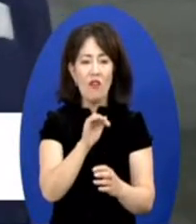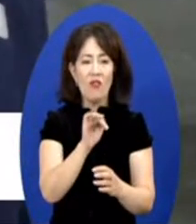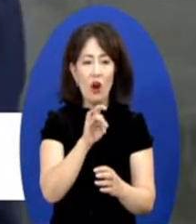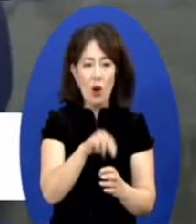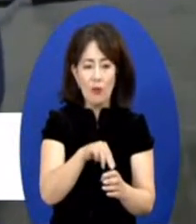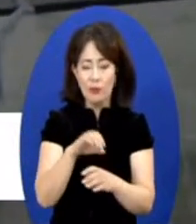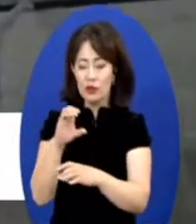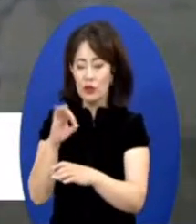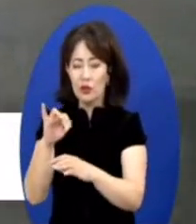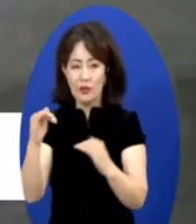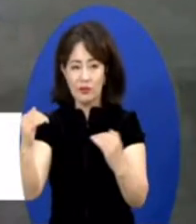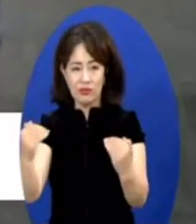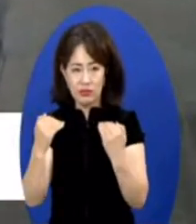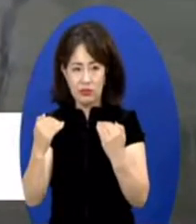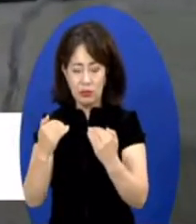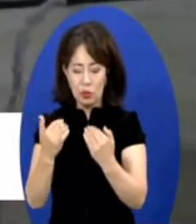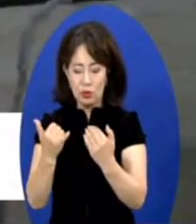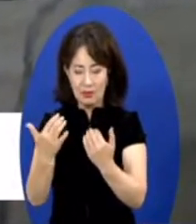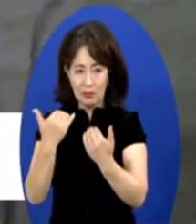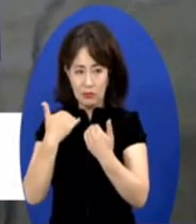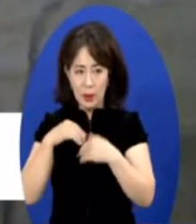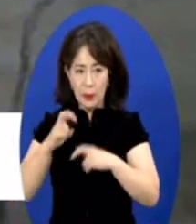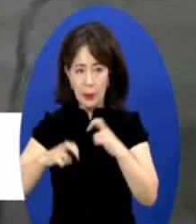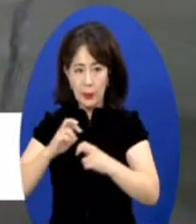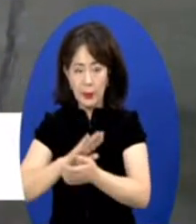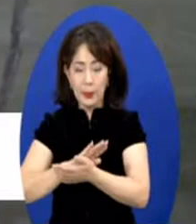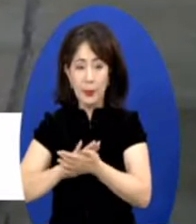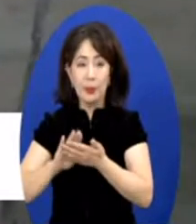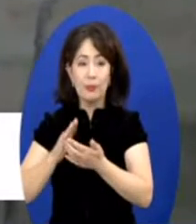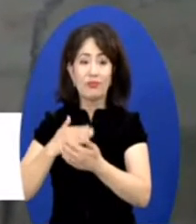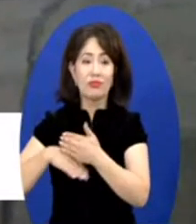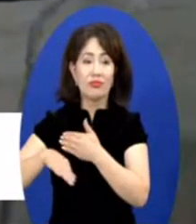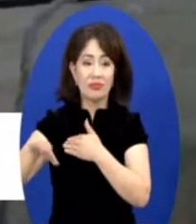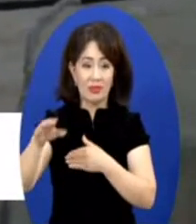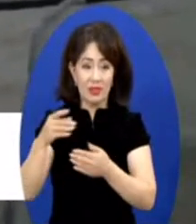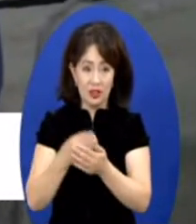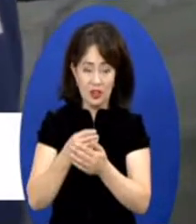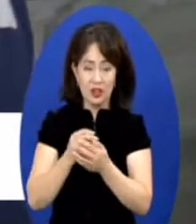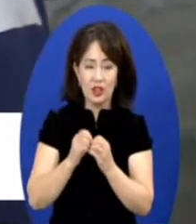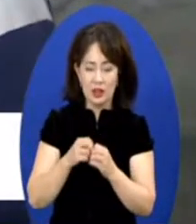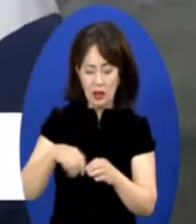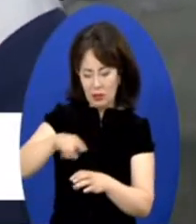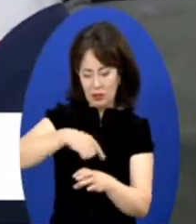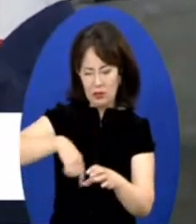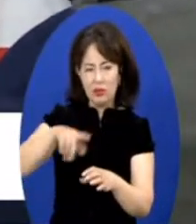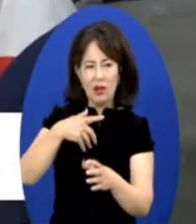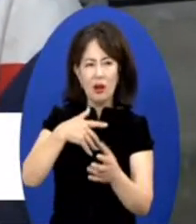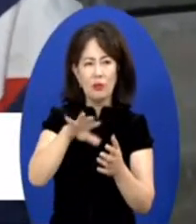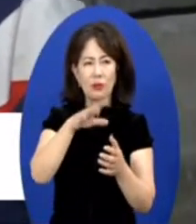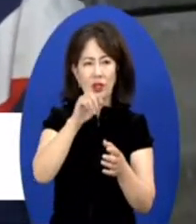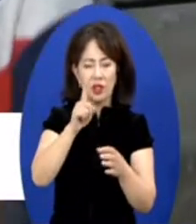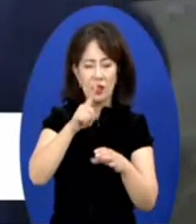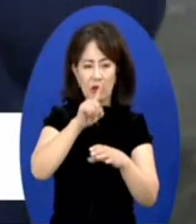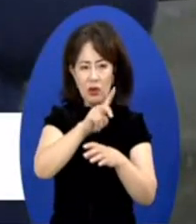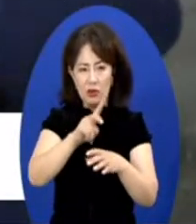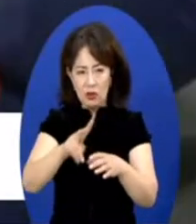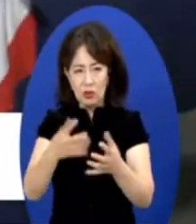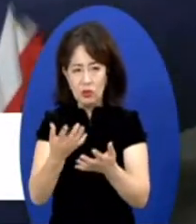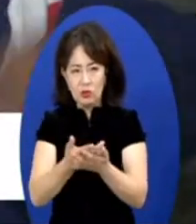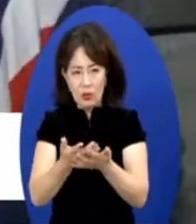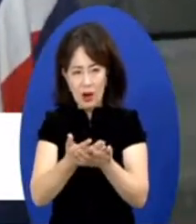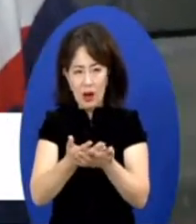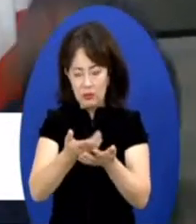А тэгээд хамгийн механик цэвэрлэгээр ороод наад талд нь тэр дуу одоо энэ сарагт дуугүй юм биш. Нэгдүгээр дуугүй л баран